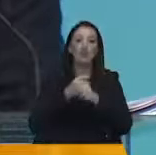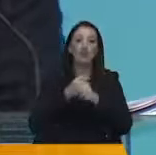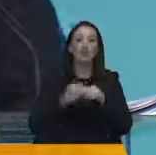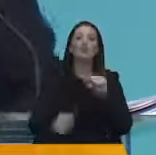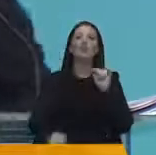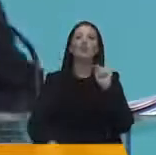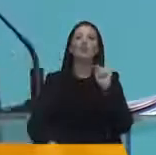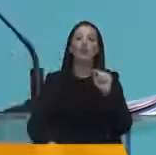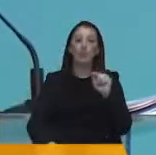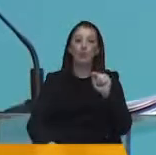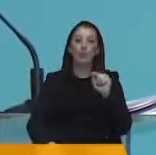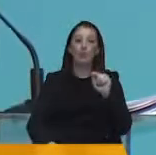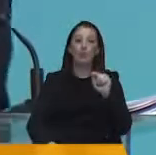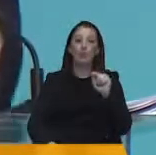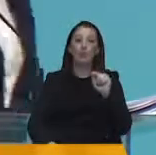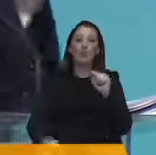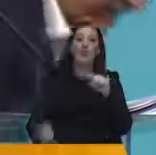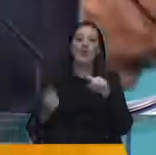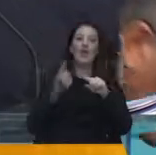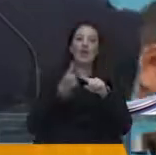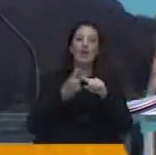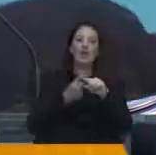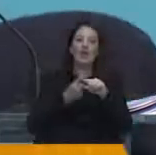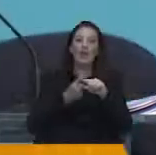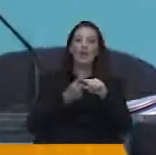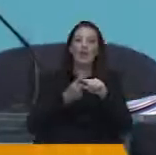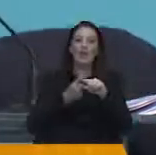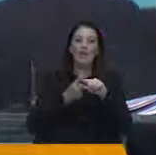Bu ilave